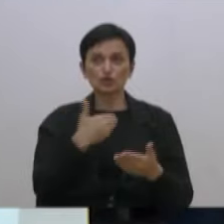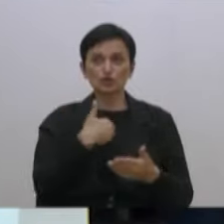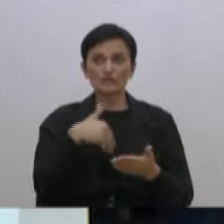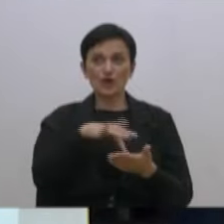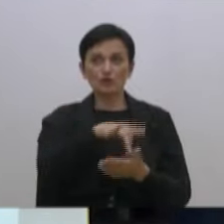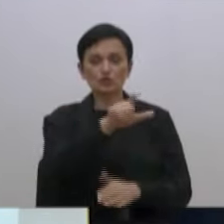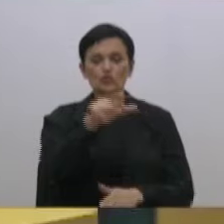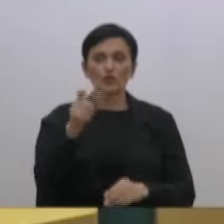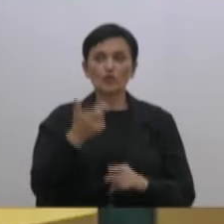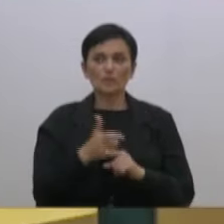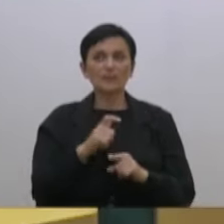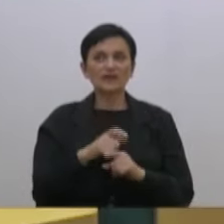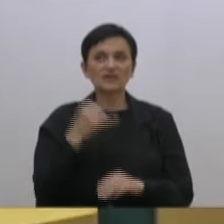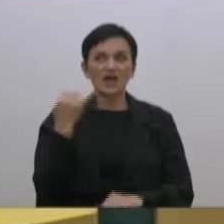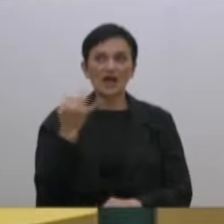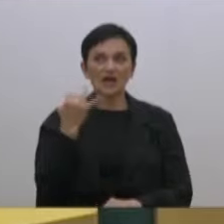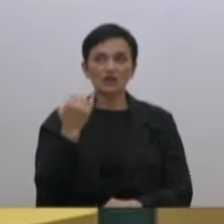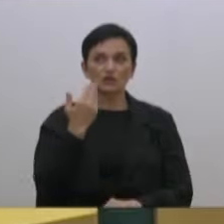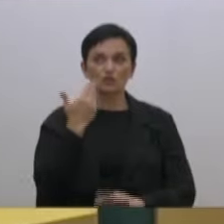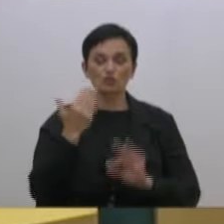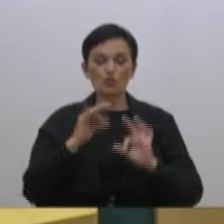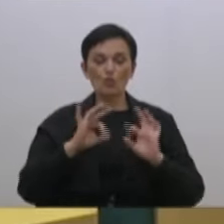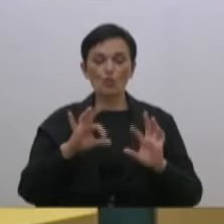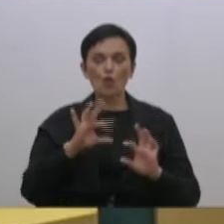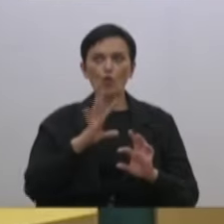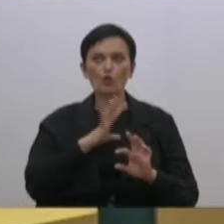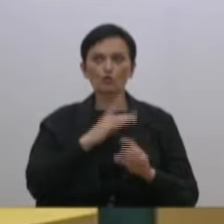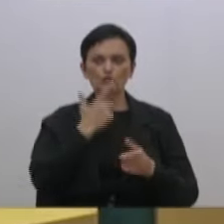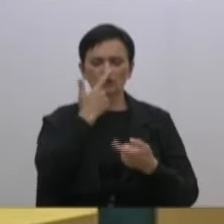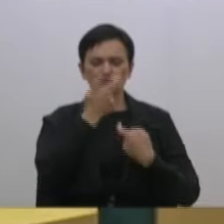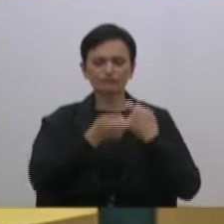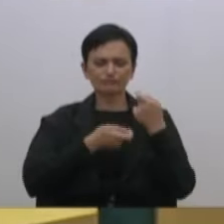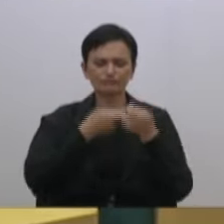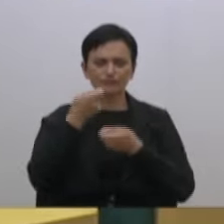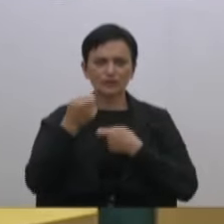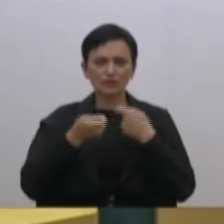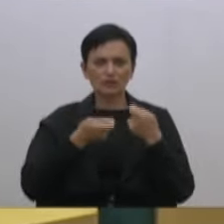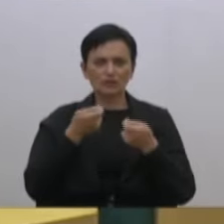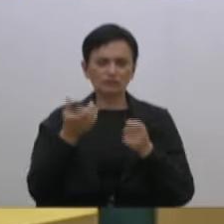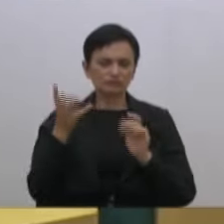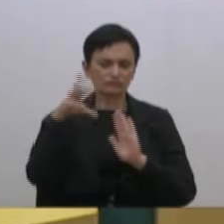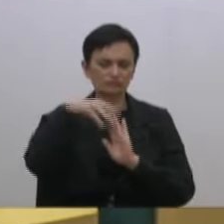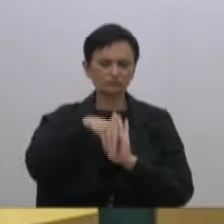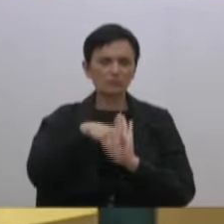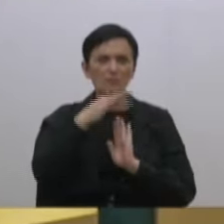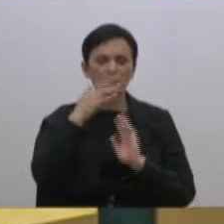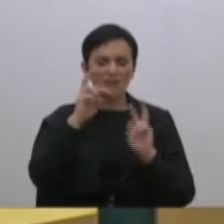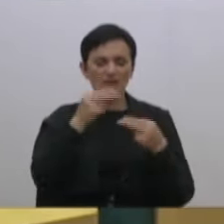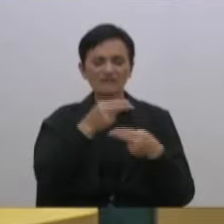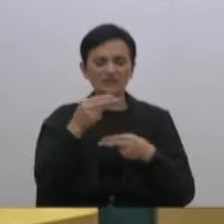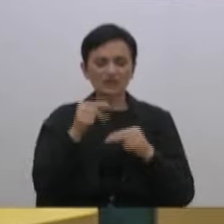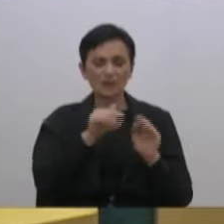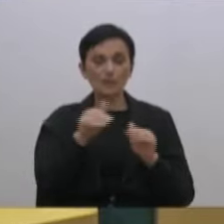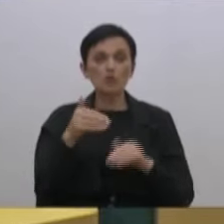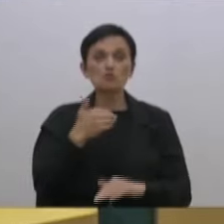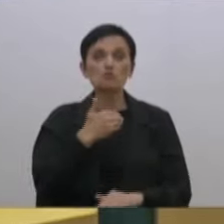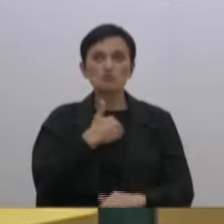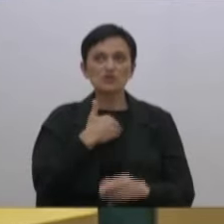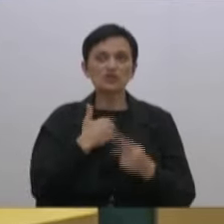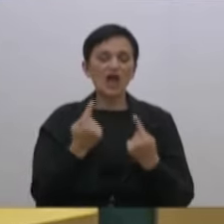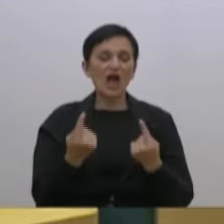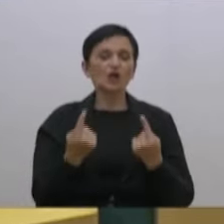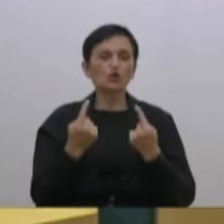მოსახლეობას. ძალიან საინტერესო მოხსენება იყო და ყოველის მომსვლელი ძალიან ბევრ თემას შეეხეთ, თუმცა მე მაინც მინდა უფრო